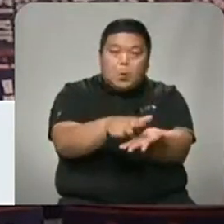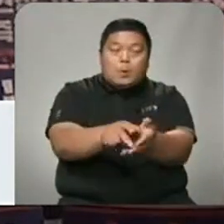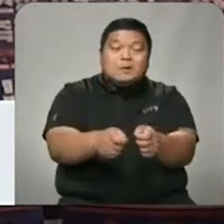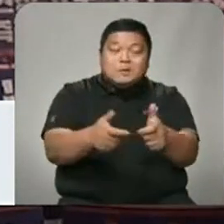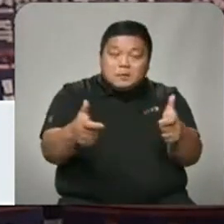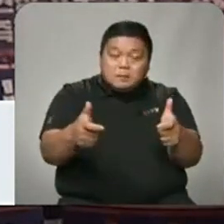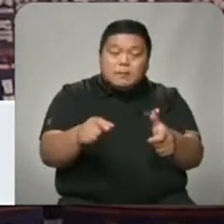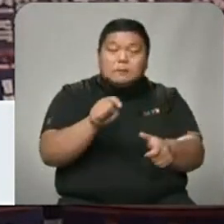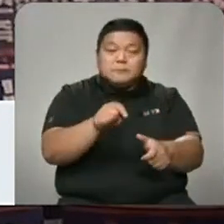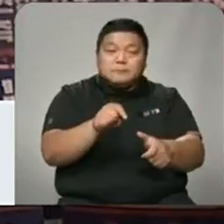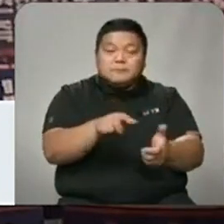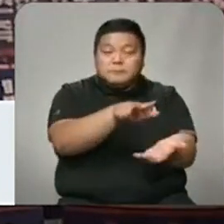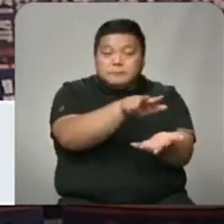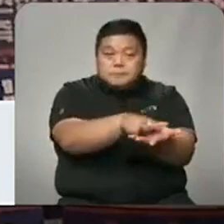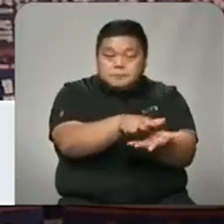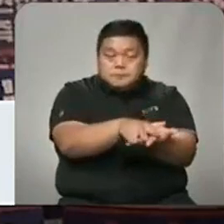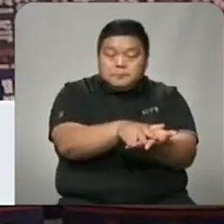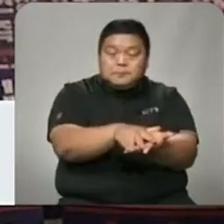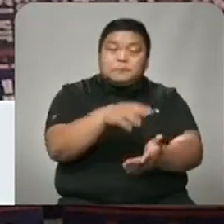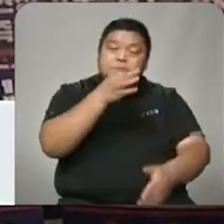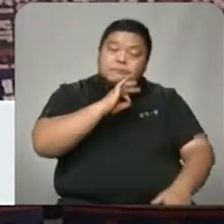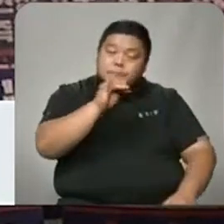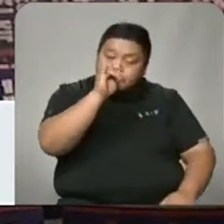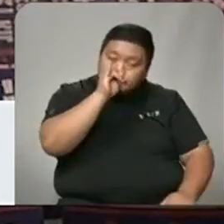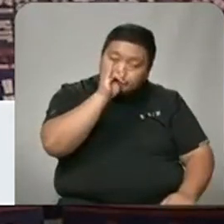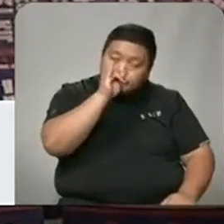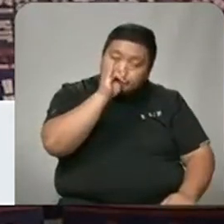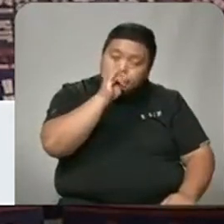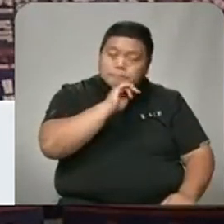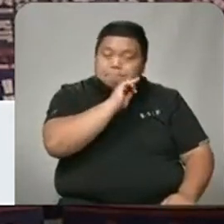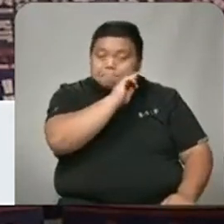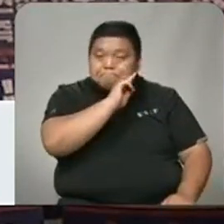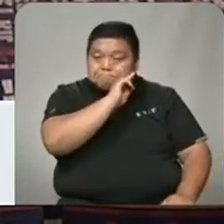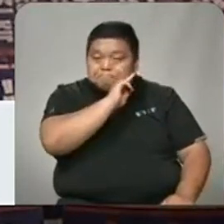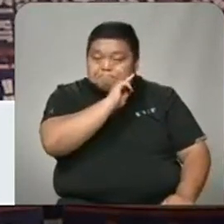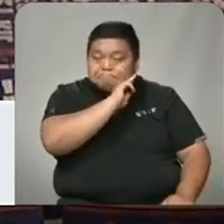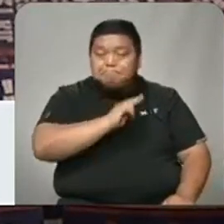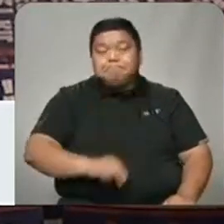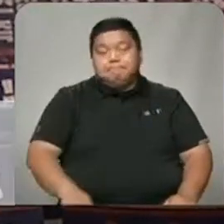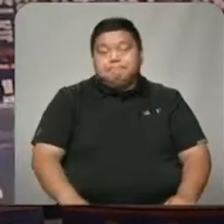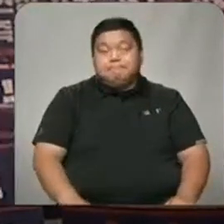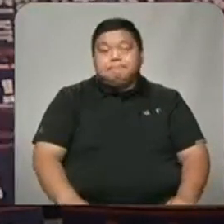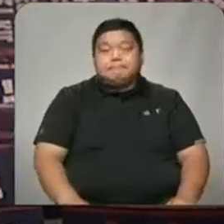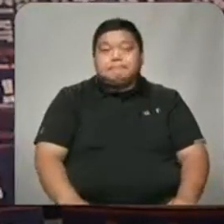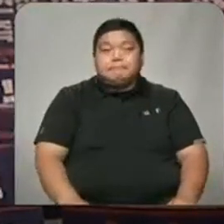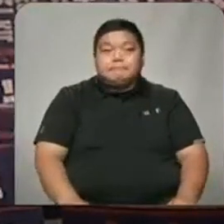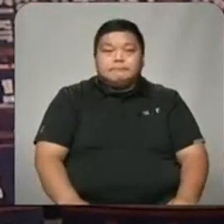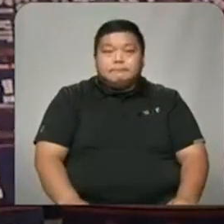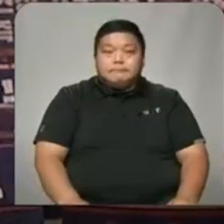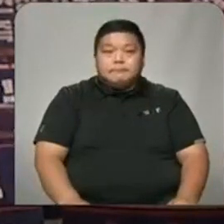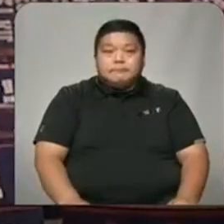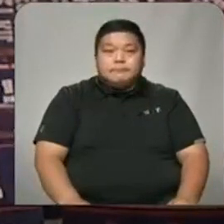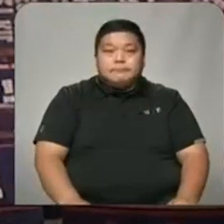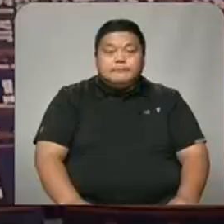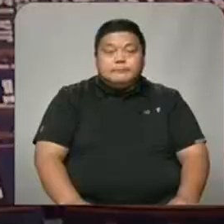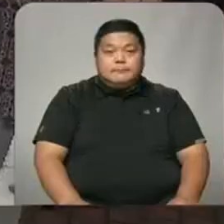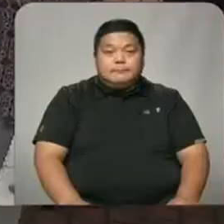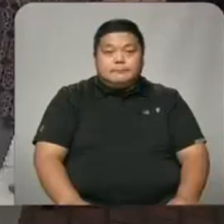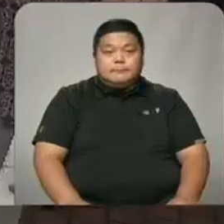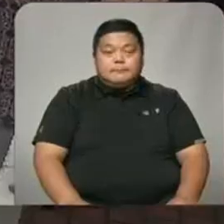조례가 교육 현장에서 시료를 거둘 수 있을지에 대해서는 우려의 목소리가 나오고 있습니다 화초의 기사가 보도합니다